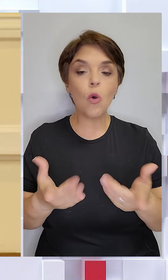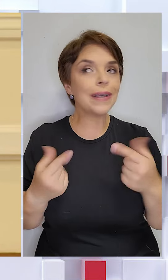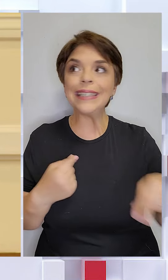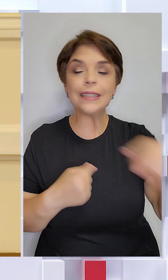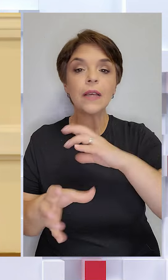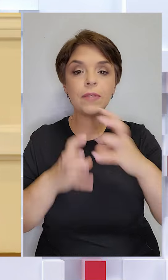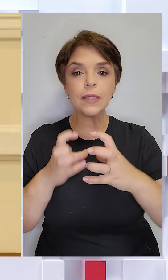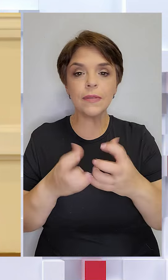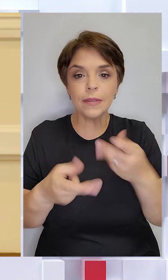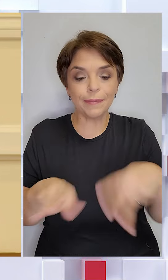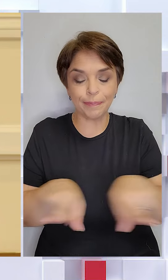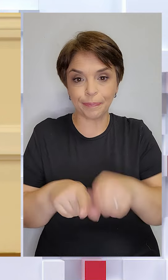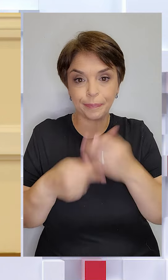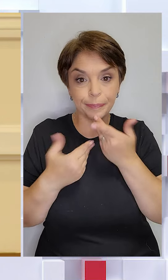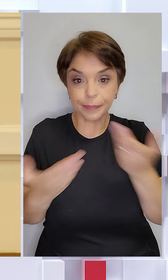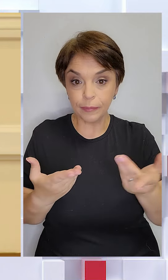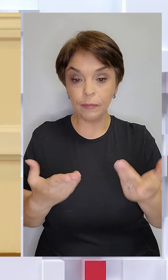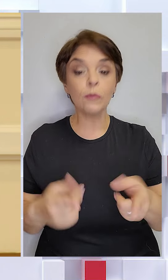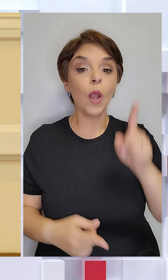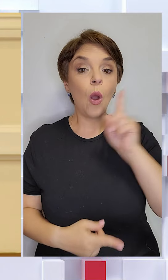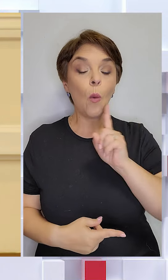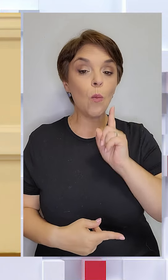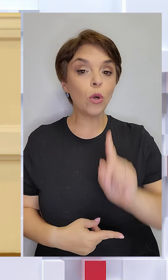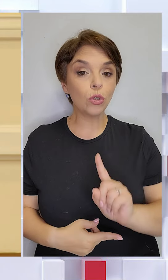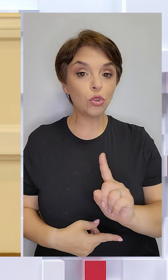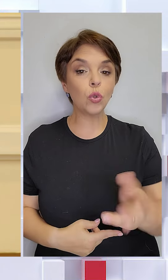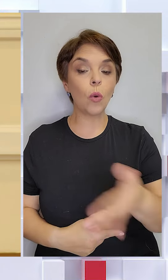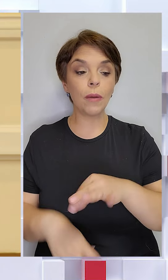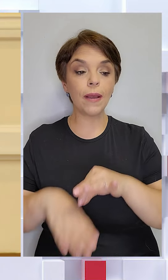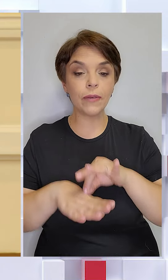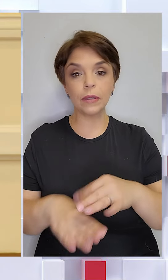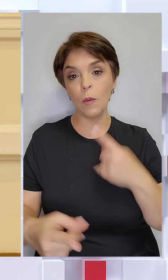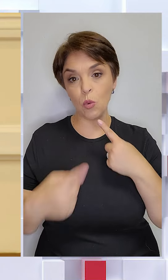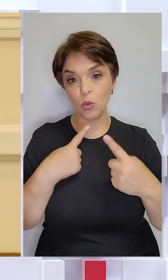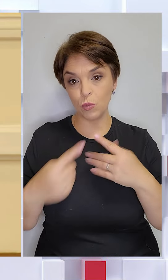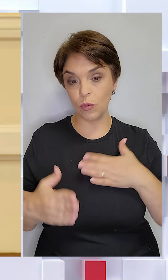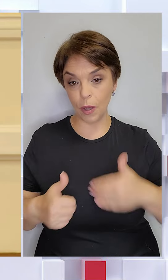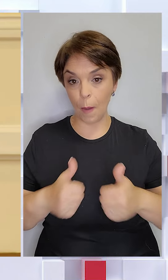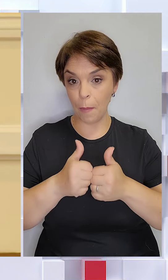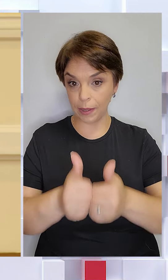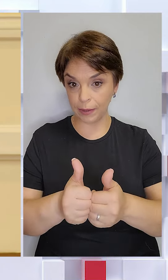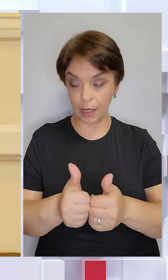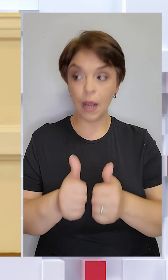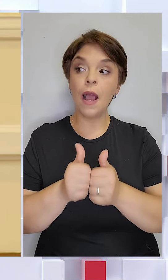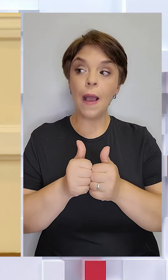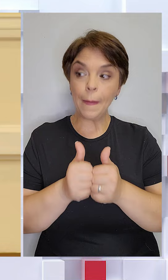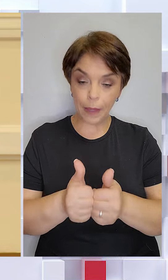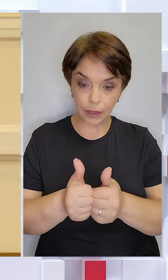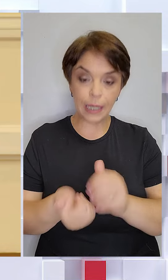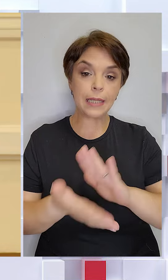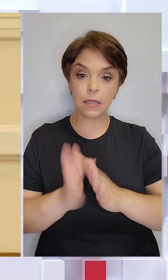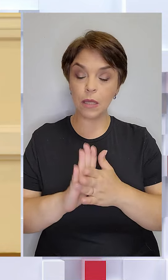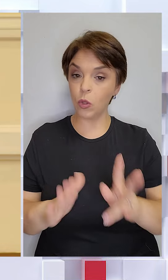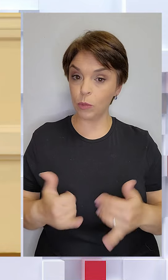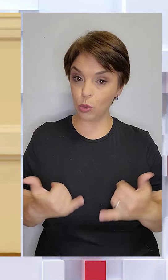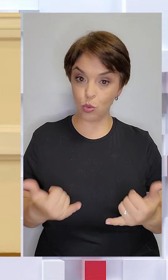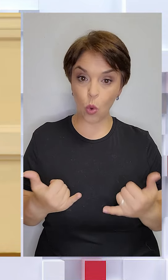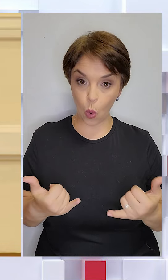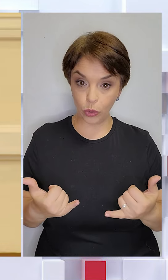ніде в світі не реалізовували. Поки що ми ведемо розмову з партнерами. Партнери станом на